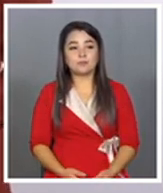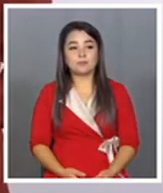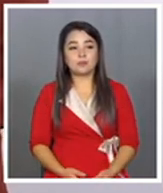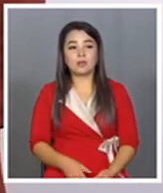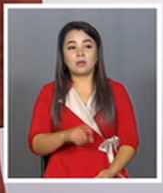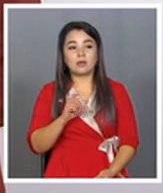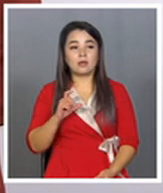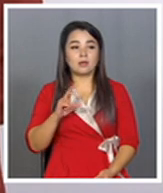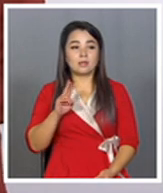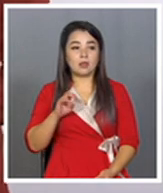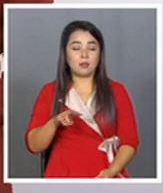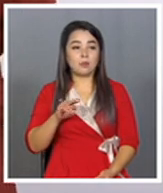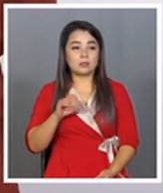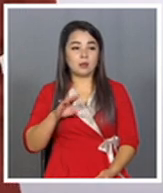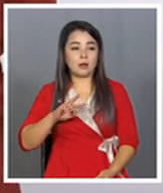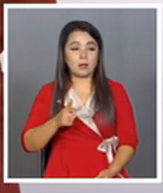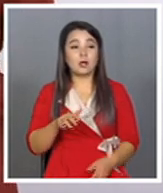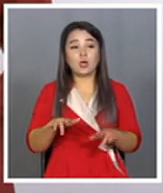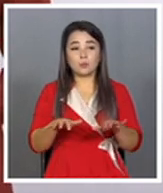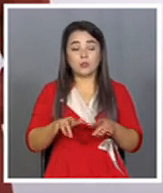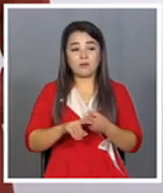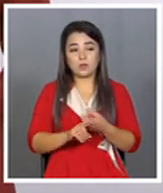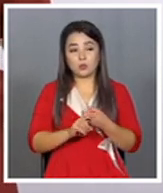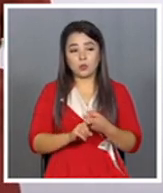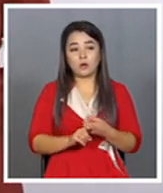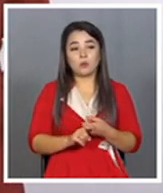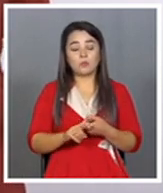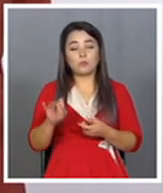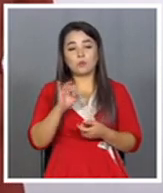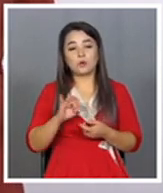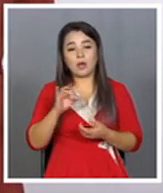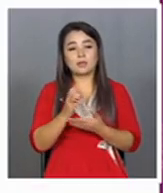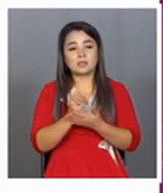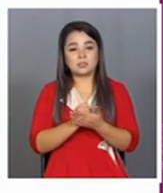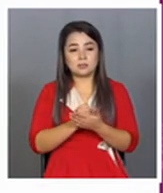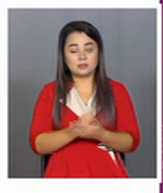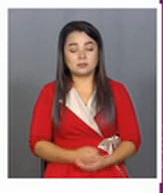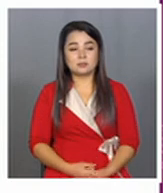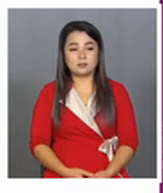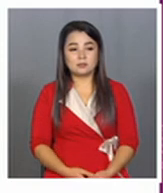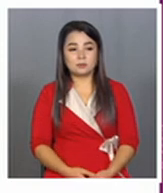Excel, Pascal, компьютерлік вирус және мұрағат.